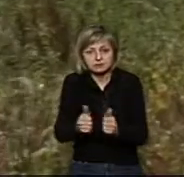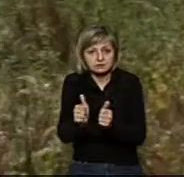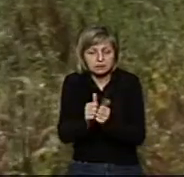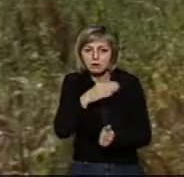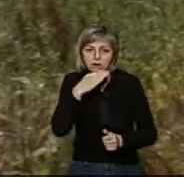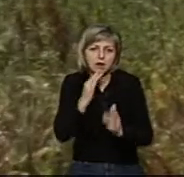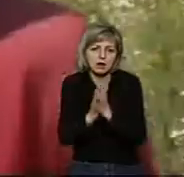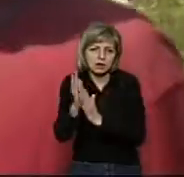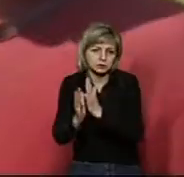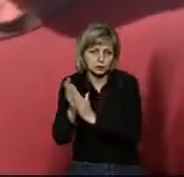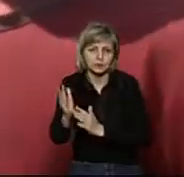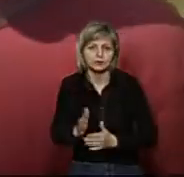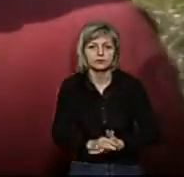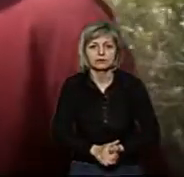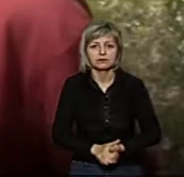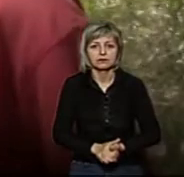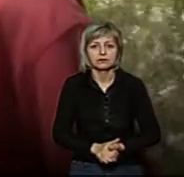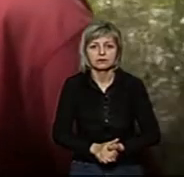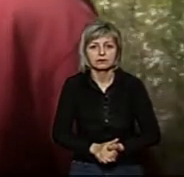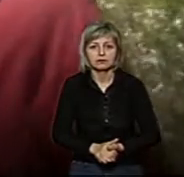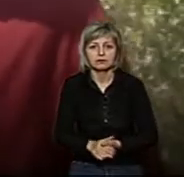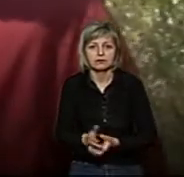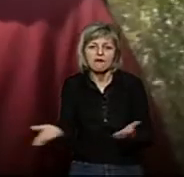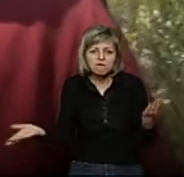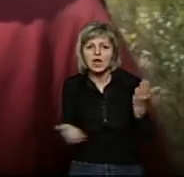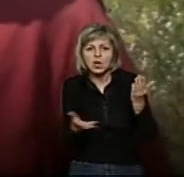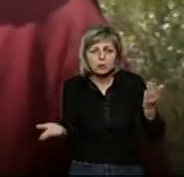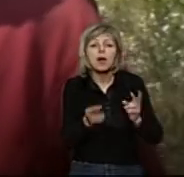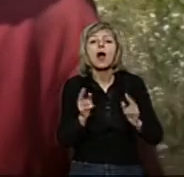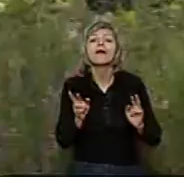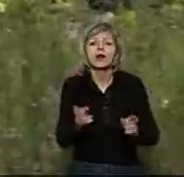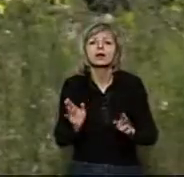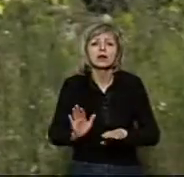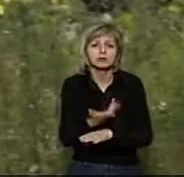каже Микола Янушак. Лопати і вирубав. Ну як? Ну а як іначе боротися?